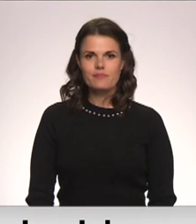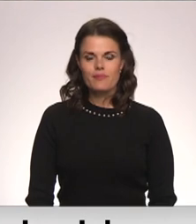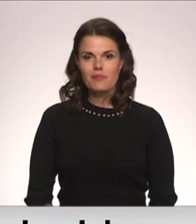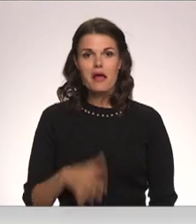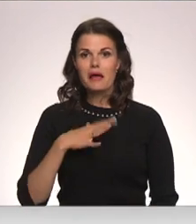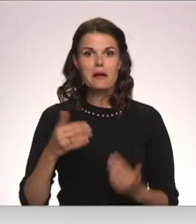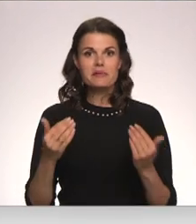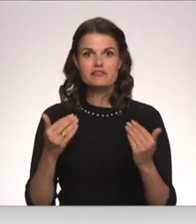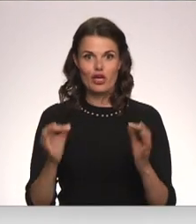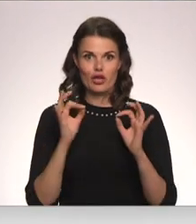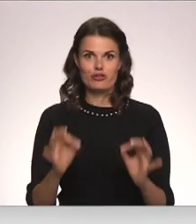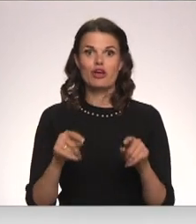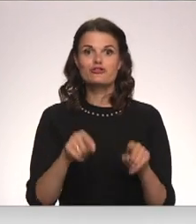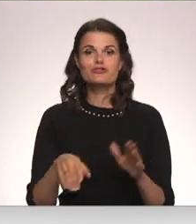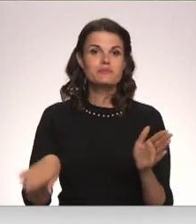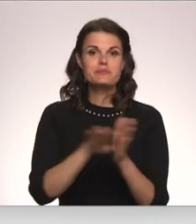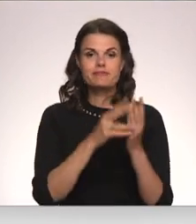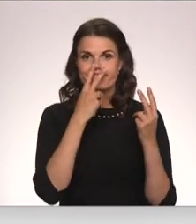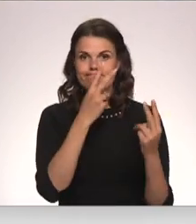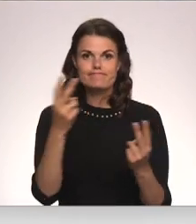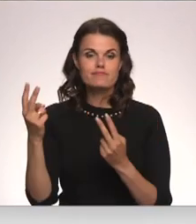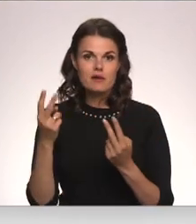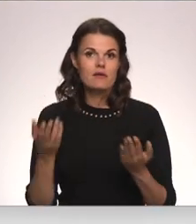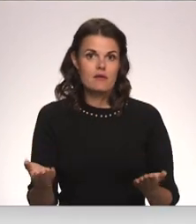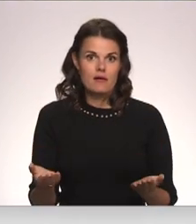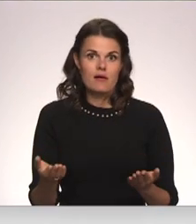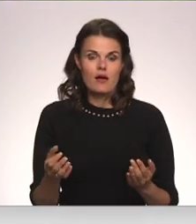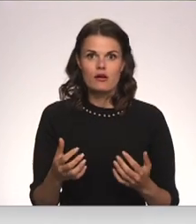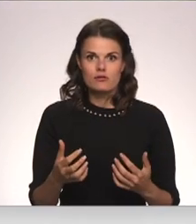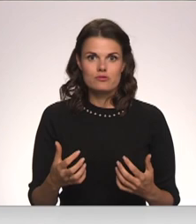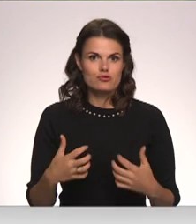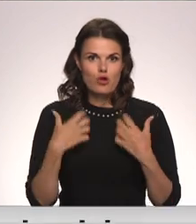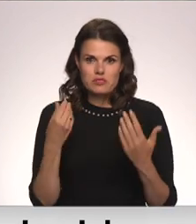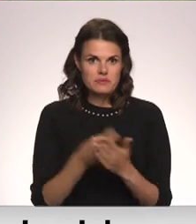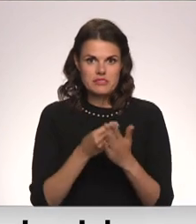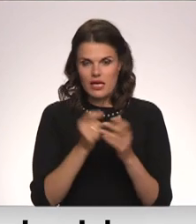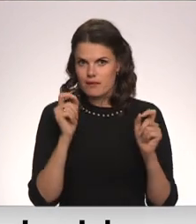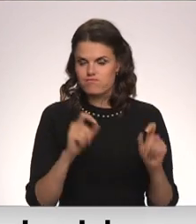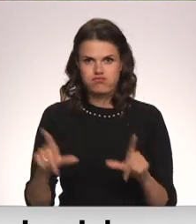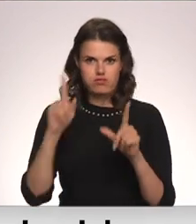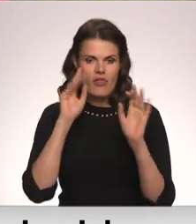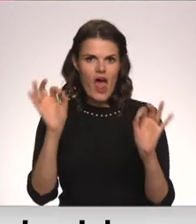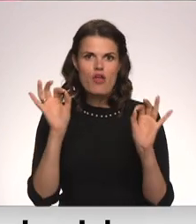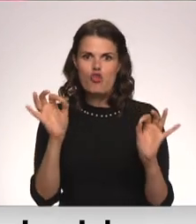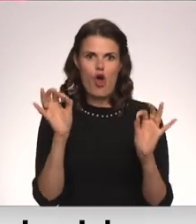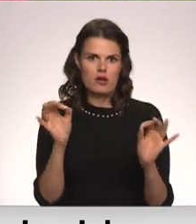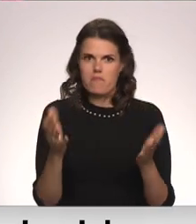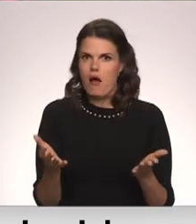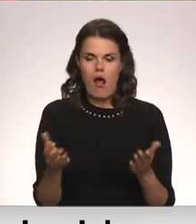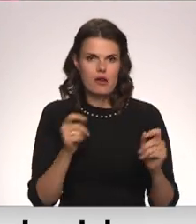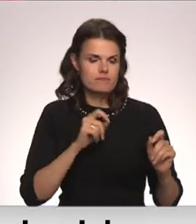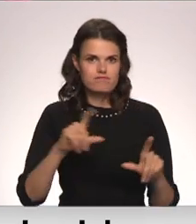kā piesaistījāmies tieši šitam braucienam? Tāpēc, ka šausmīgas jau ir cenas, nenormālas cenas, no neiespējamas.